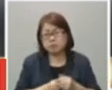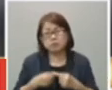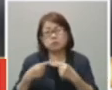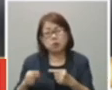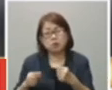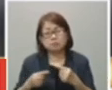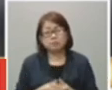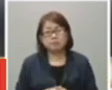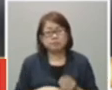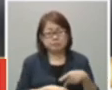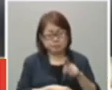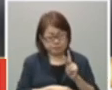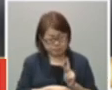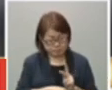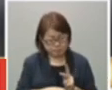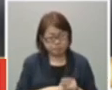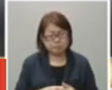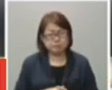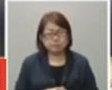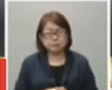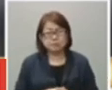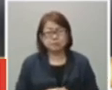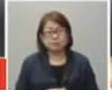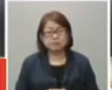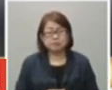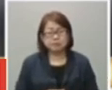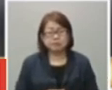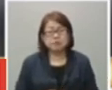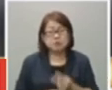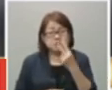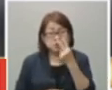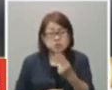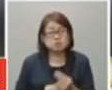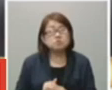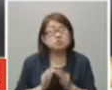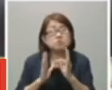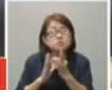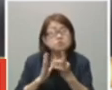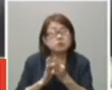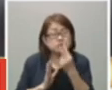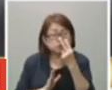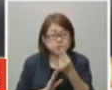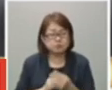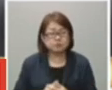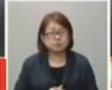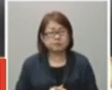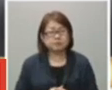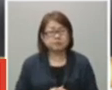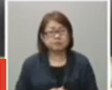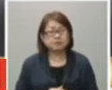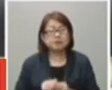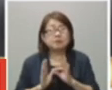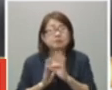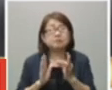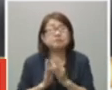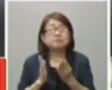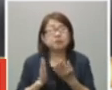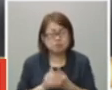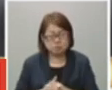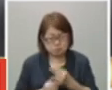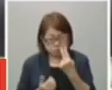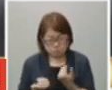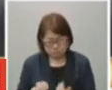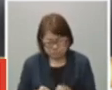ท่านประธานครับถ้าท่านเปิดในโซเชียลนะครับแล้วบอกว่าเศรษฐกิจดีวัน